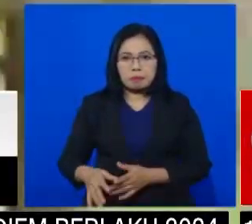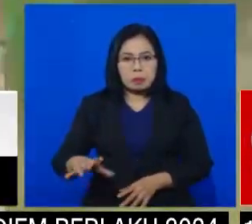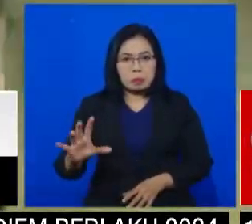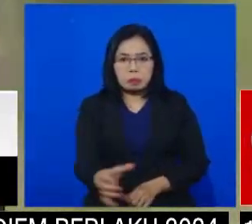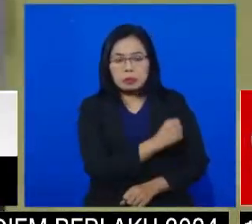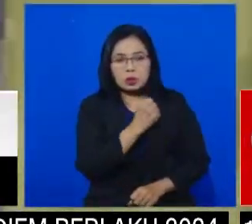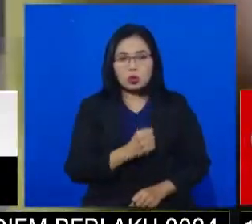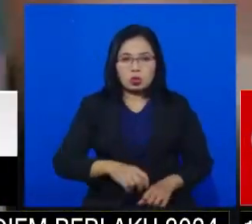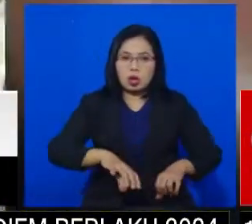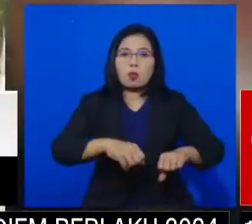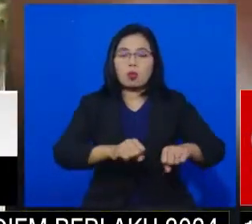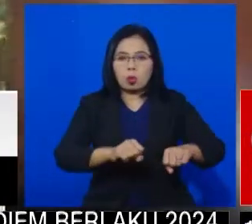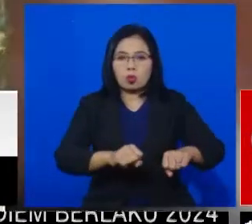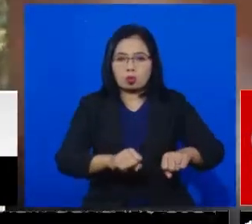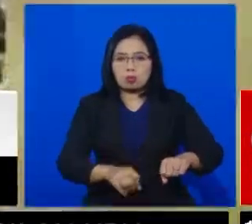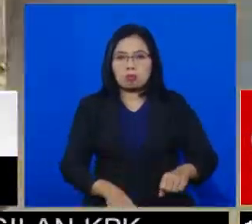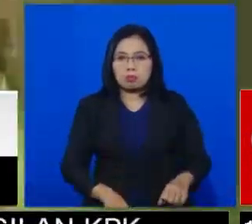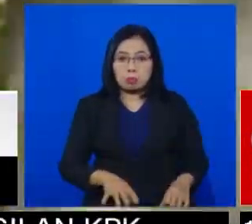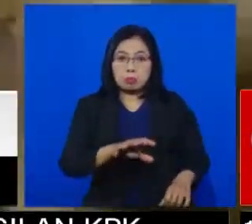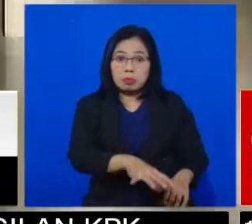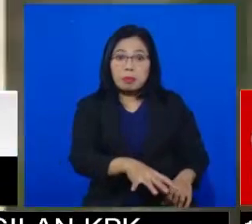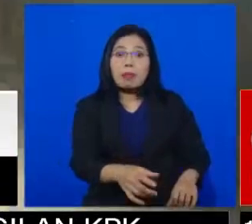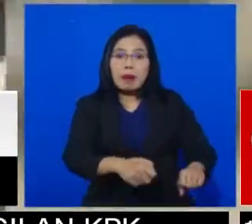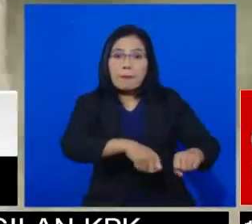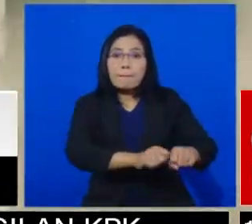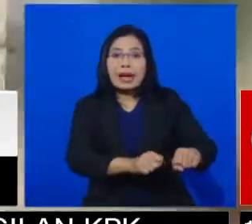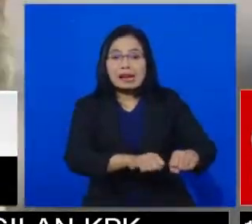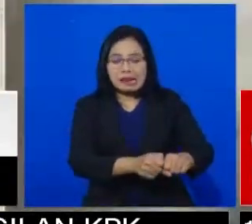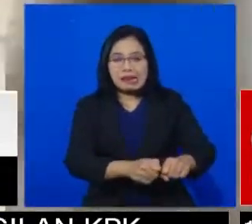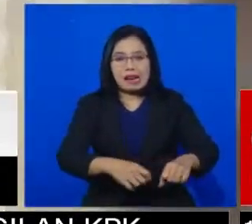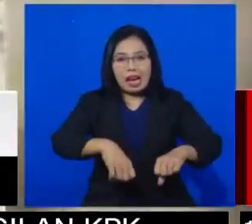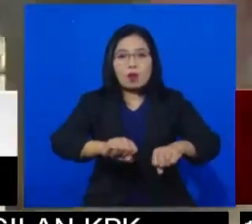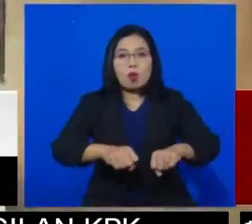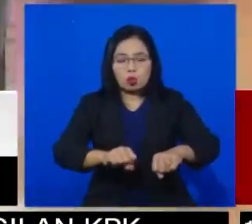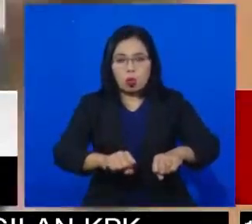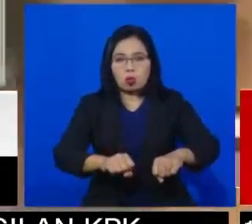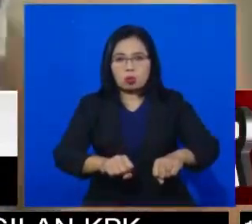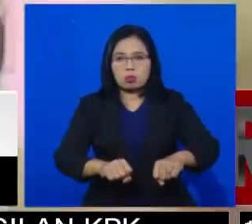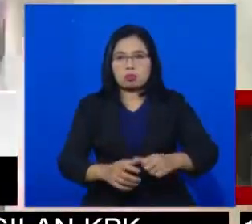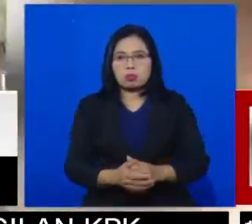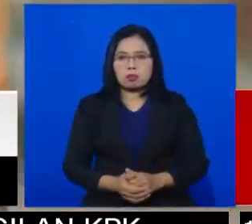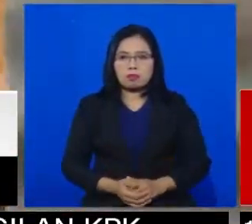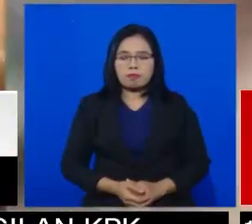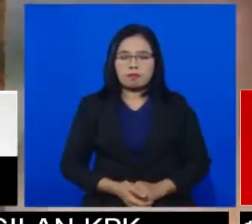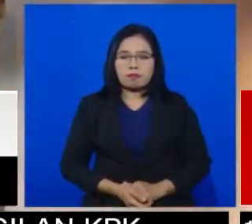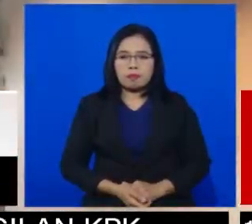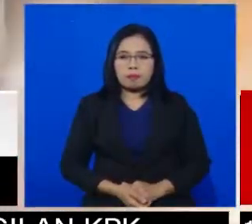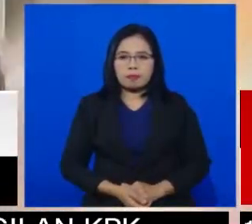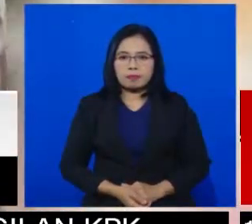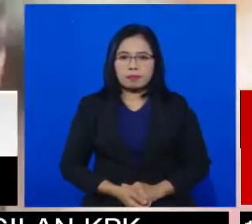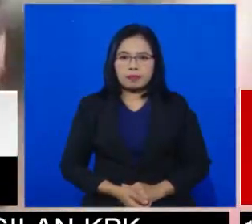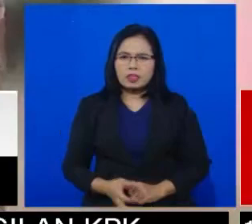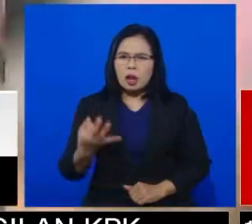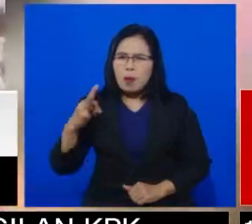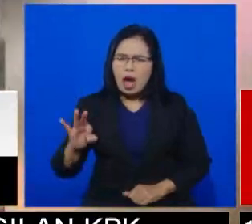peristiwa terjadi di sebuah bengkel sepeda motor. Saat itu pemilik bengkel sekaligus pemilik motor baru saja tiba di bengkel. Baru